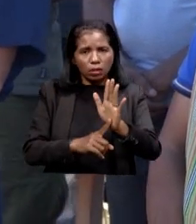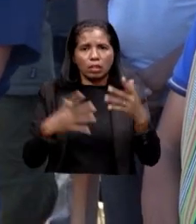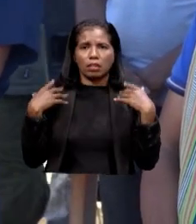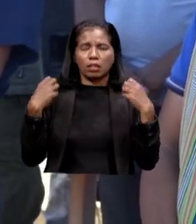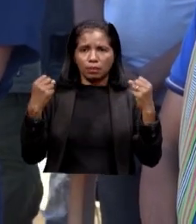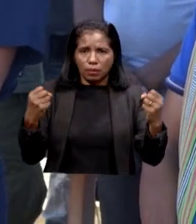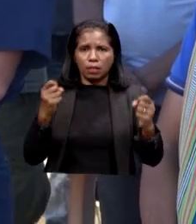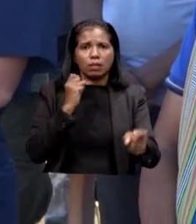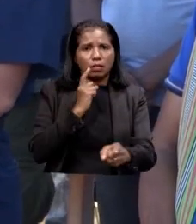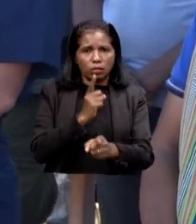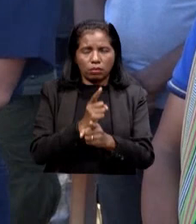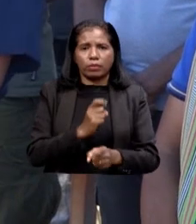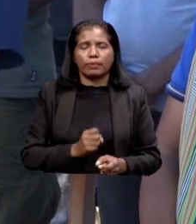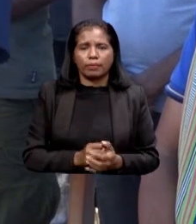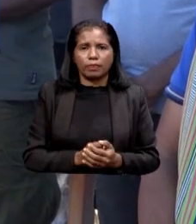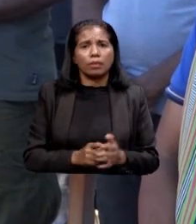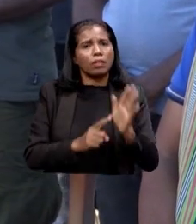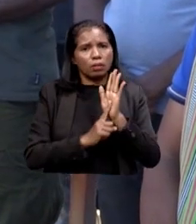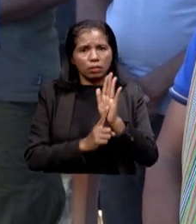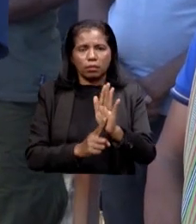debes hetudu